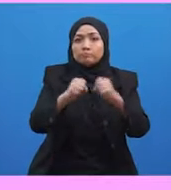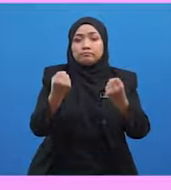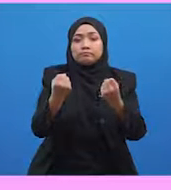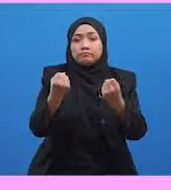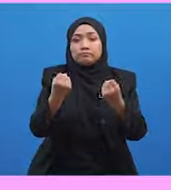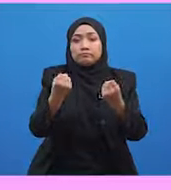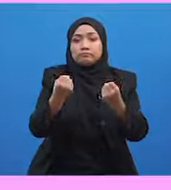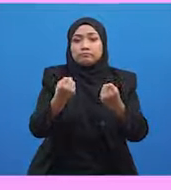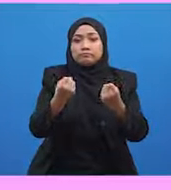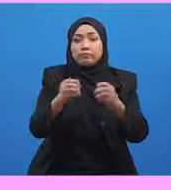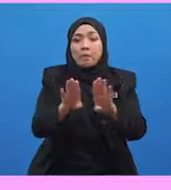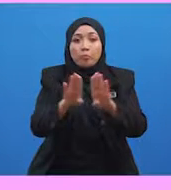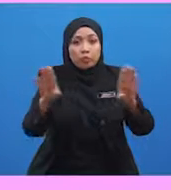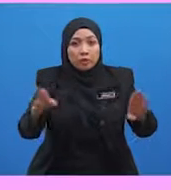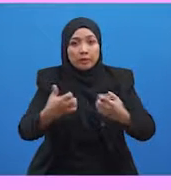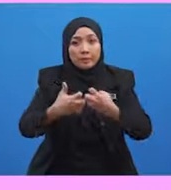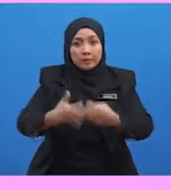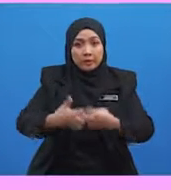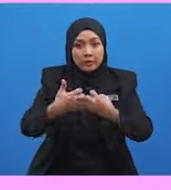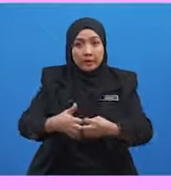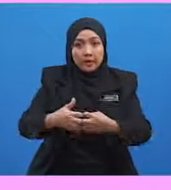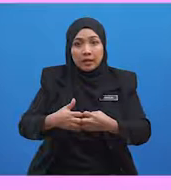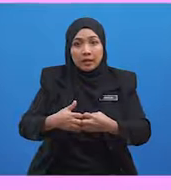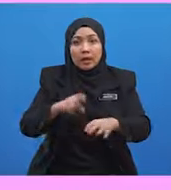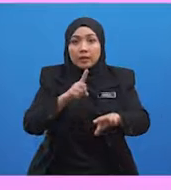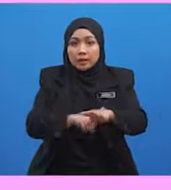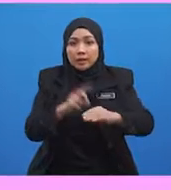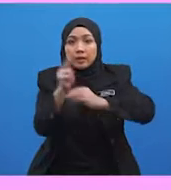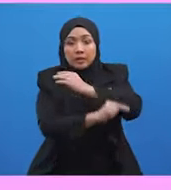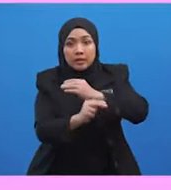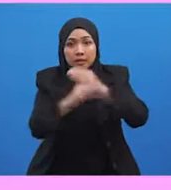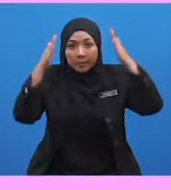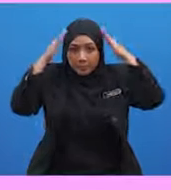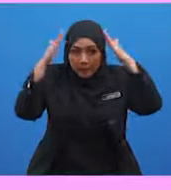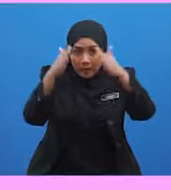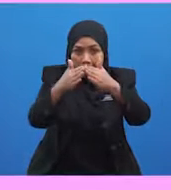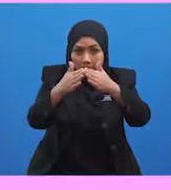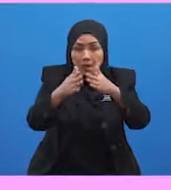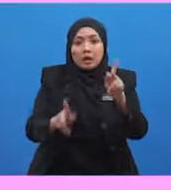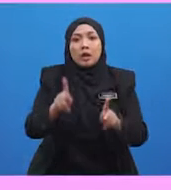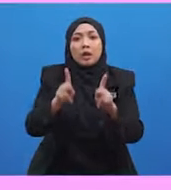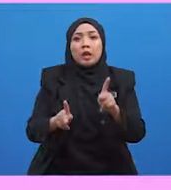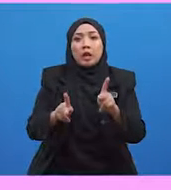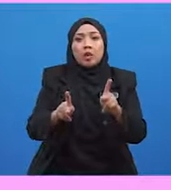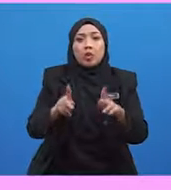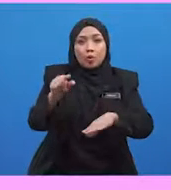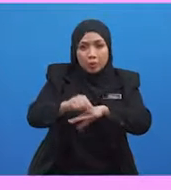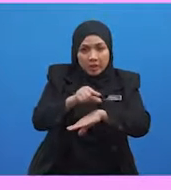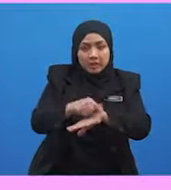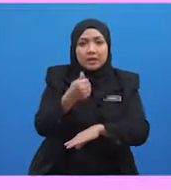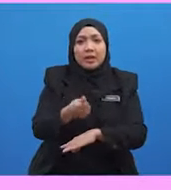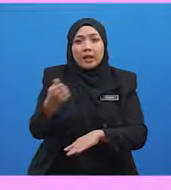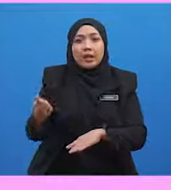kualitatif, keputusan dibuat berdasarkan pengalaman beliau membuka cawangan kilang